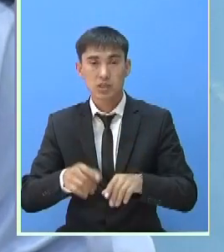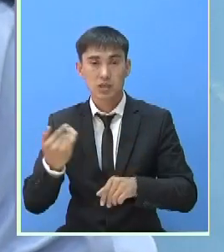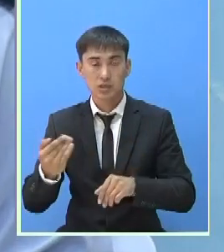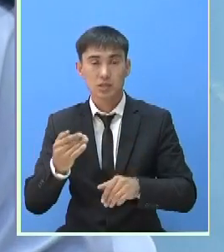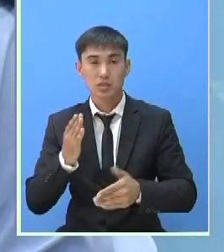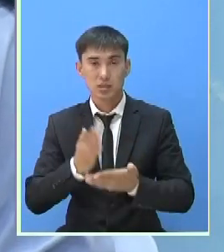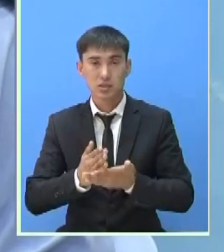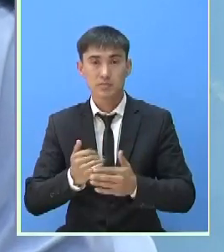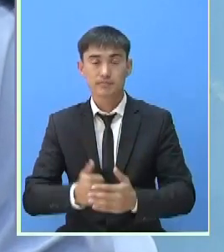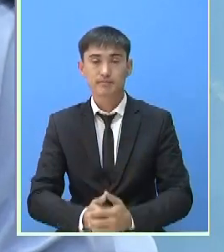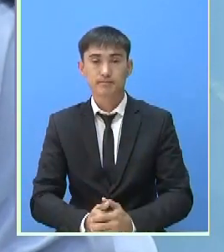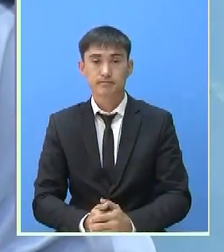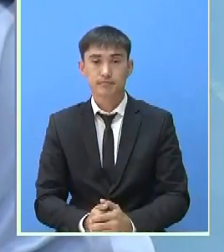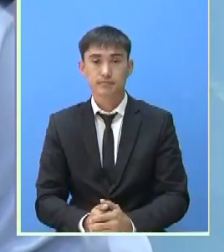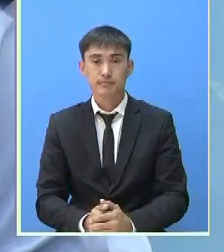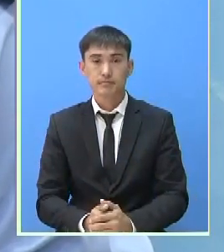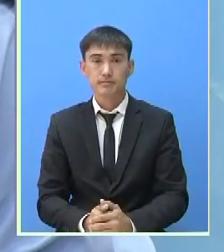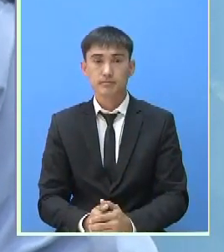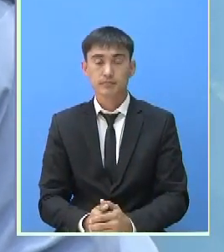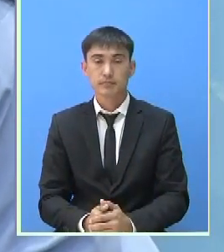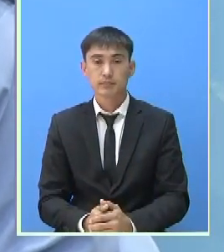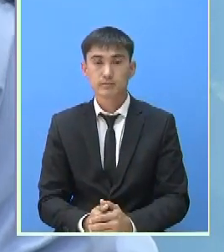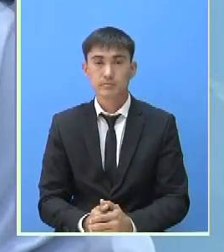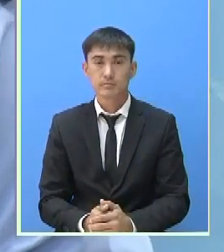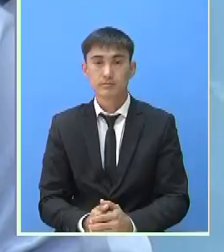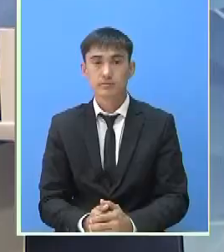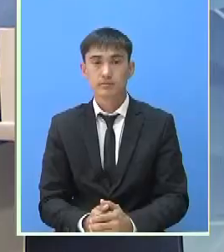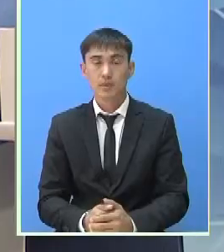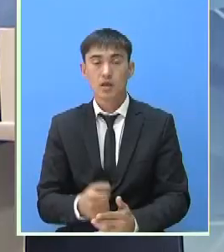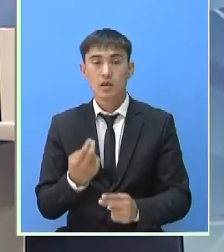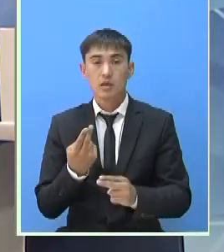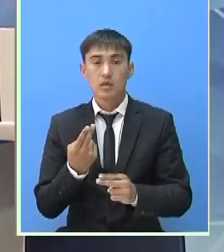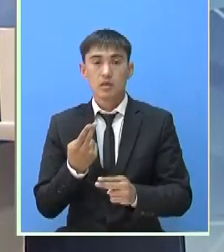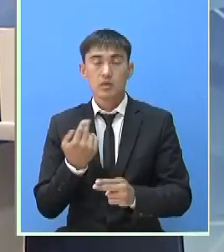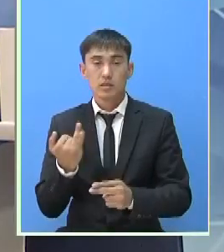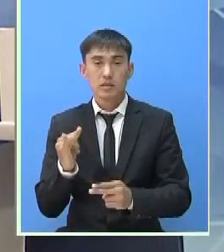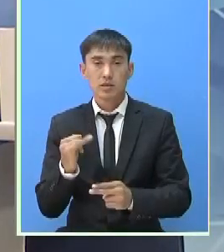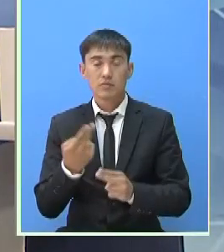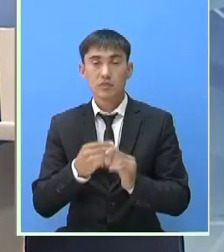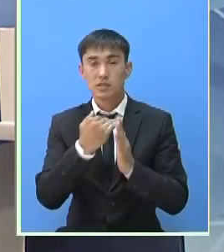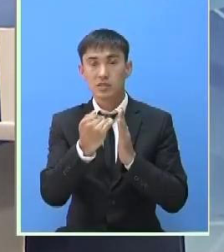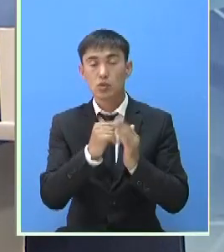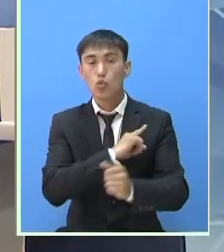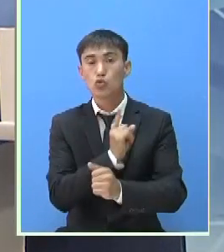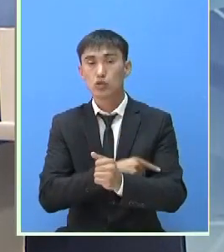касательно интернет-мошенничества. И в данном статье